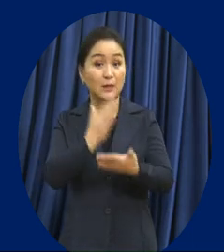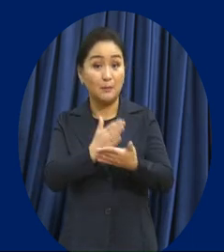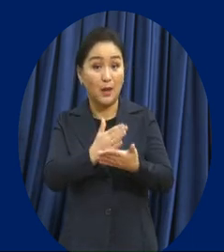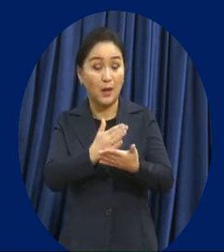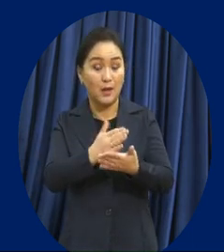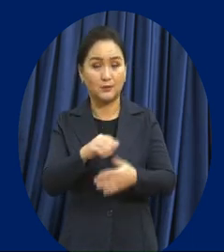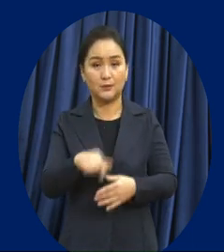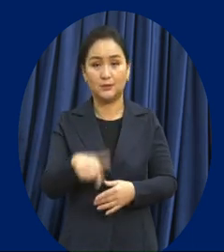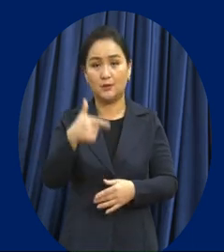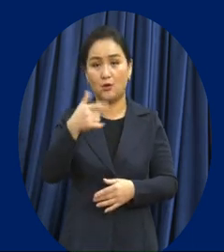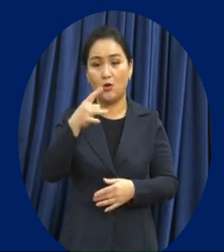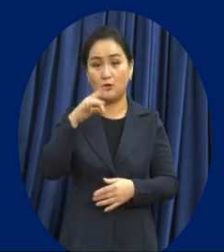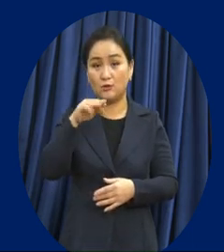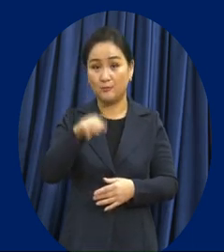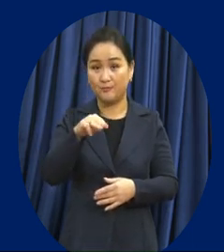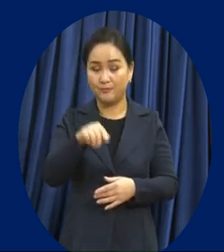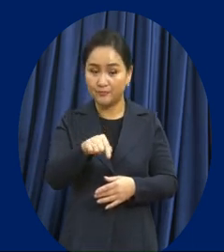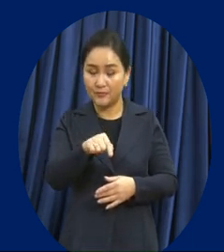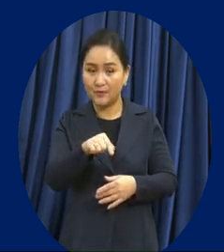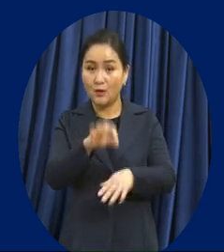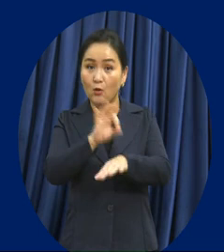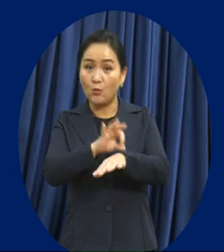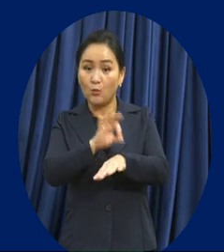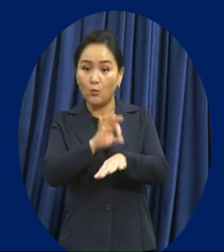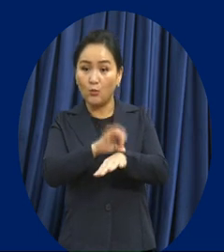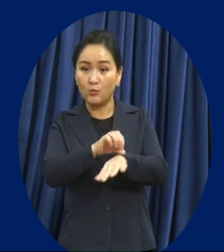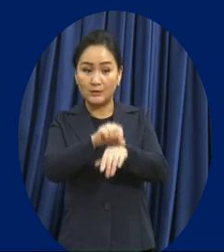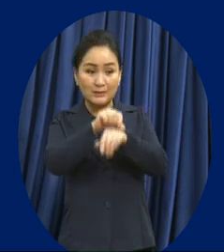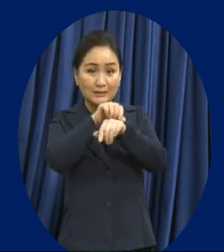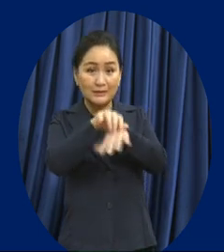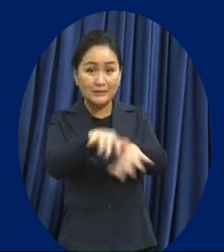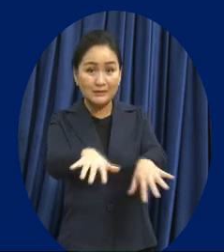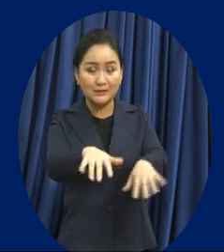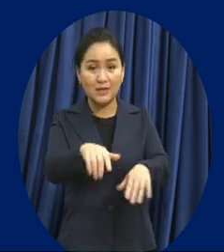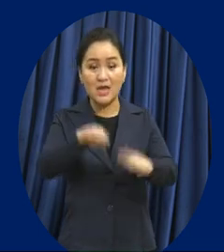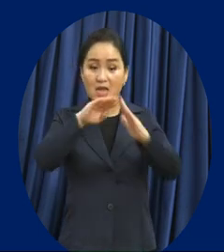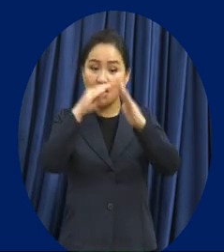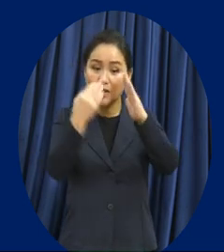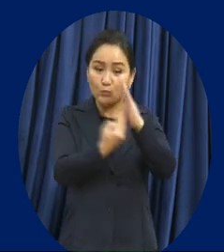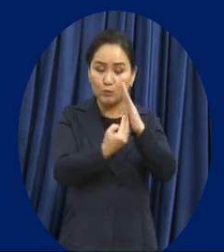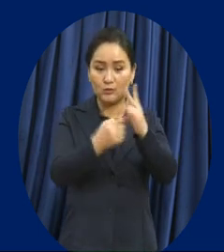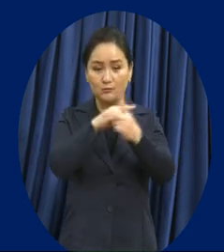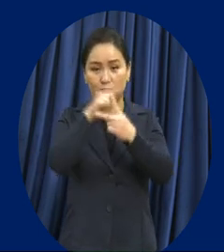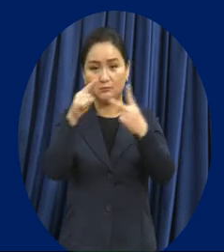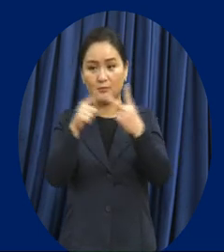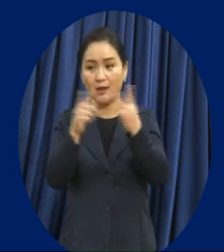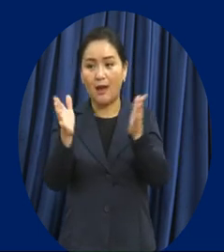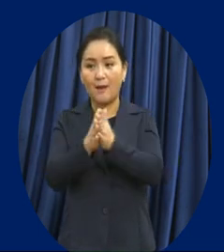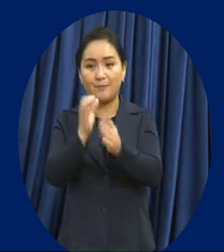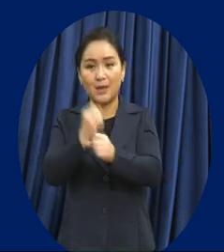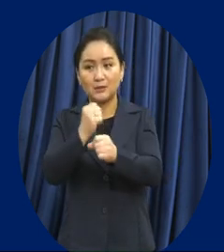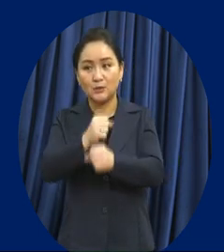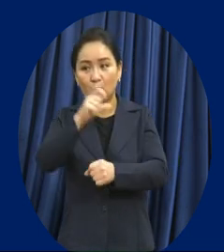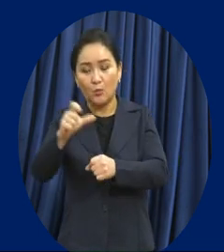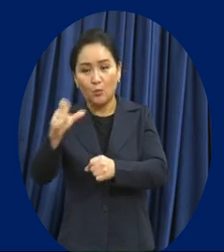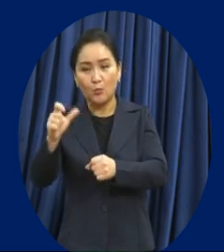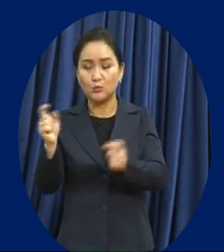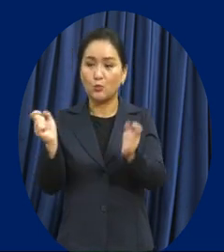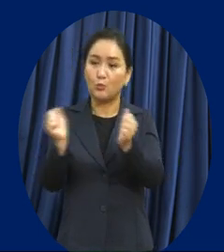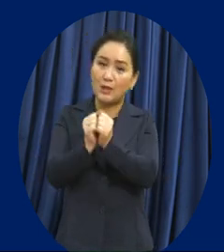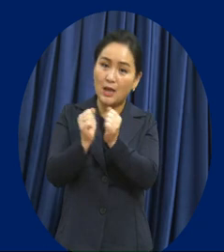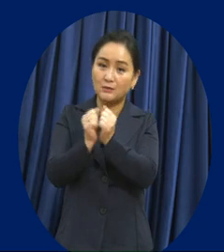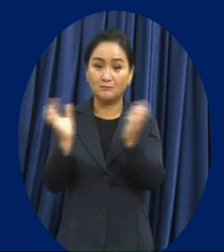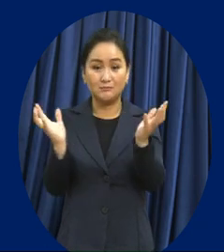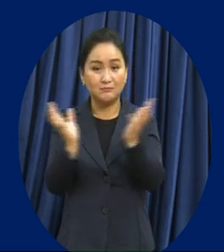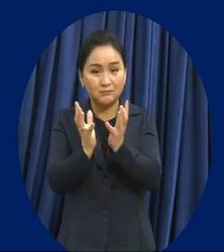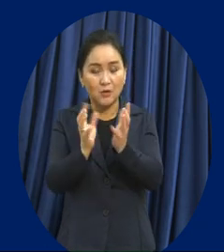идэв гол одоо халдвар дамжиж байгаа зүйлүүд бол гэр бүлийн хүрээнд, хамт олонны одоо хүрээнд байна гэдгийг бол сая бас амсалмаа